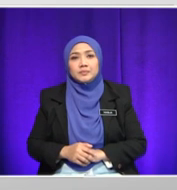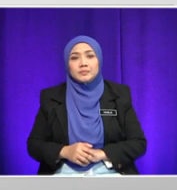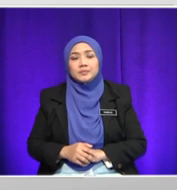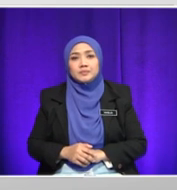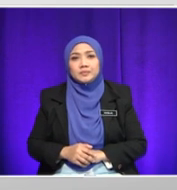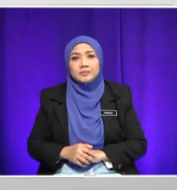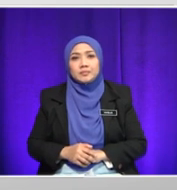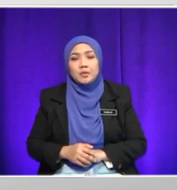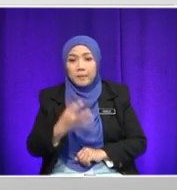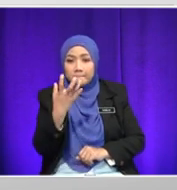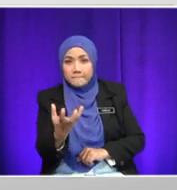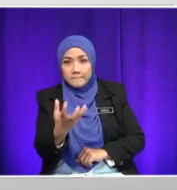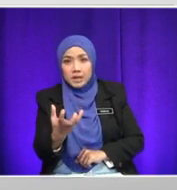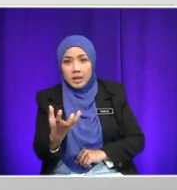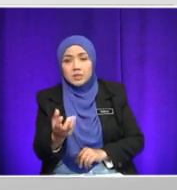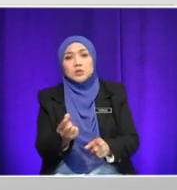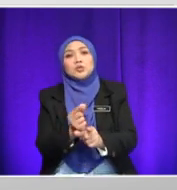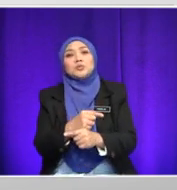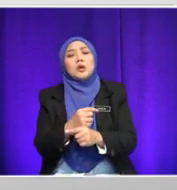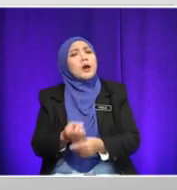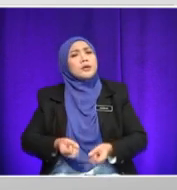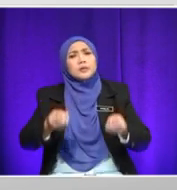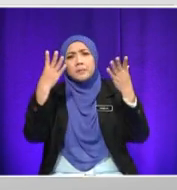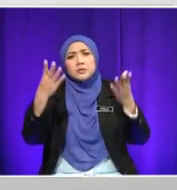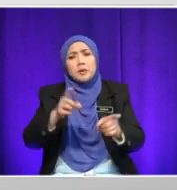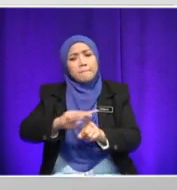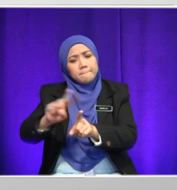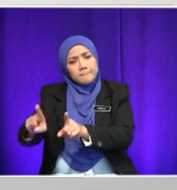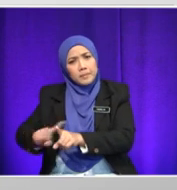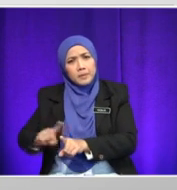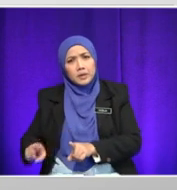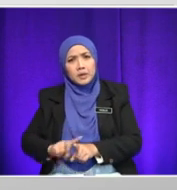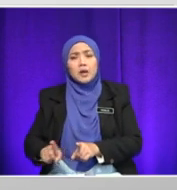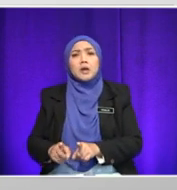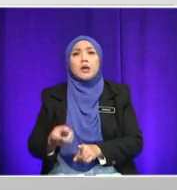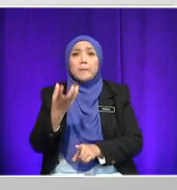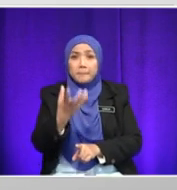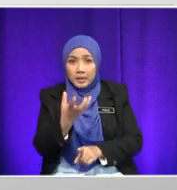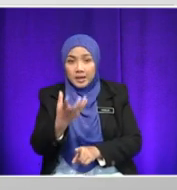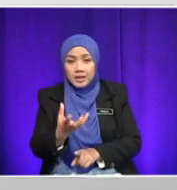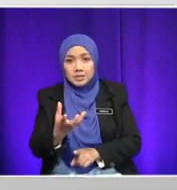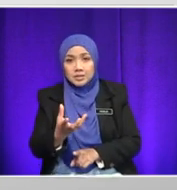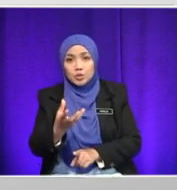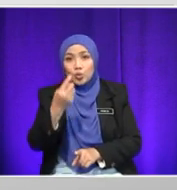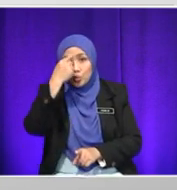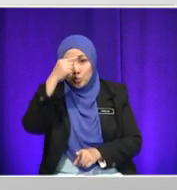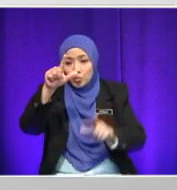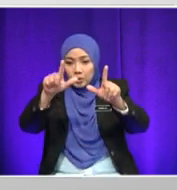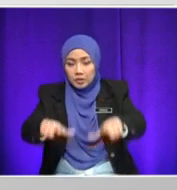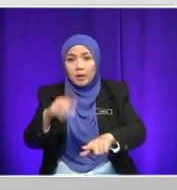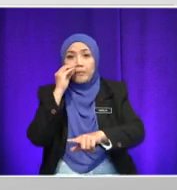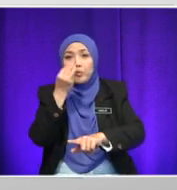bekas gubahan di berbagai jenis bekas gubahan yang kita boleh guna berbagai jenis yang kita boleh gunakan mengikut